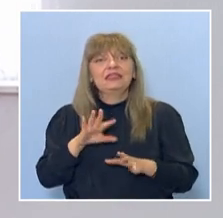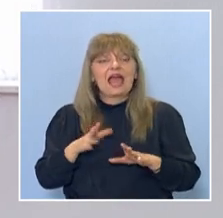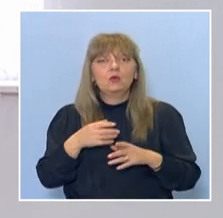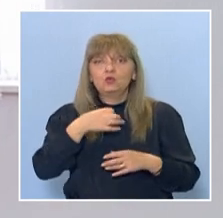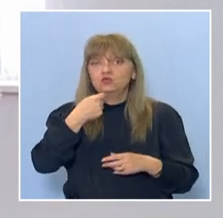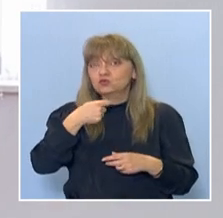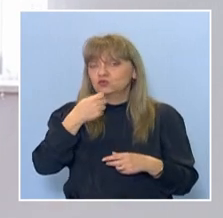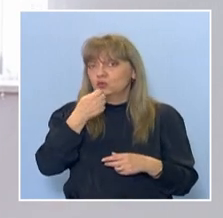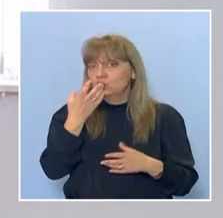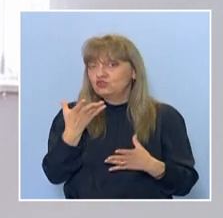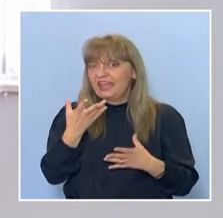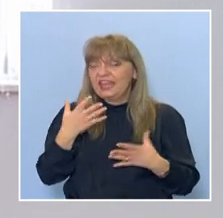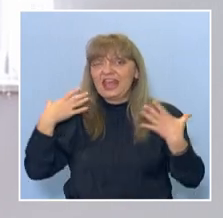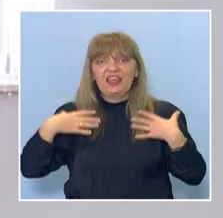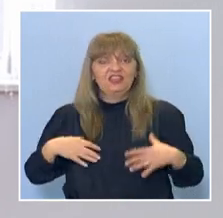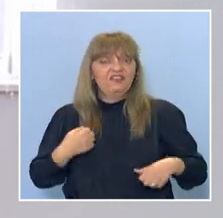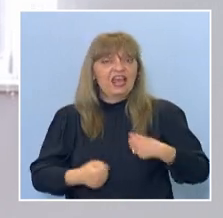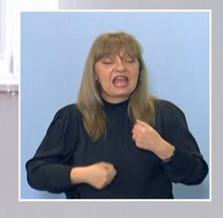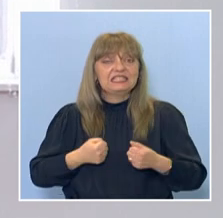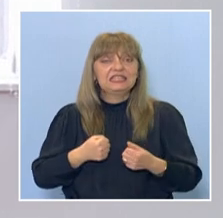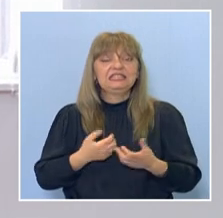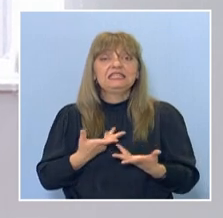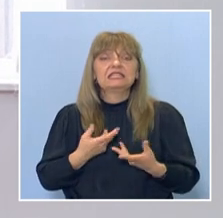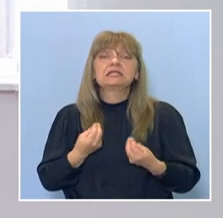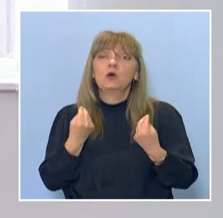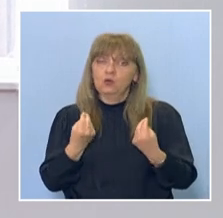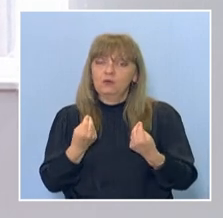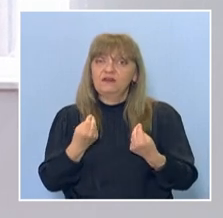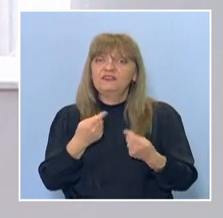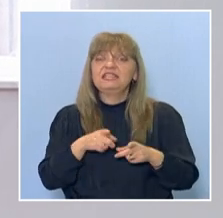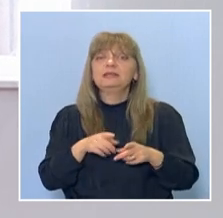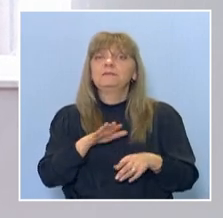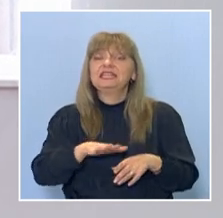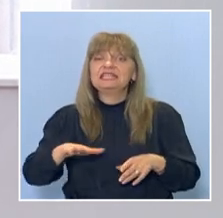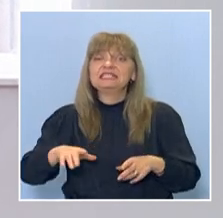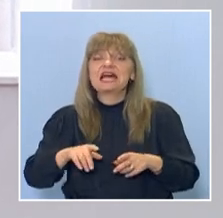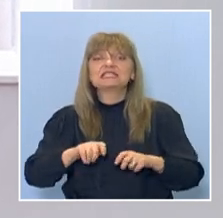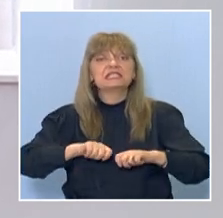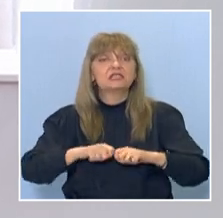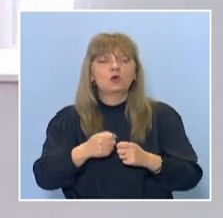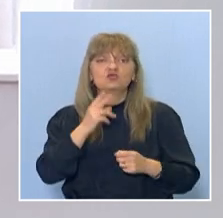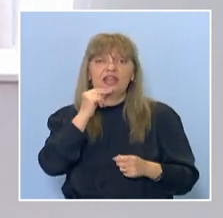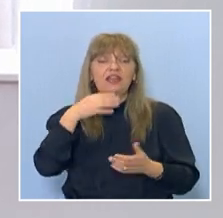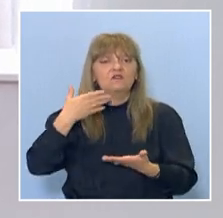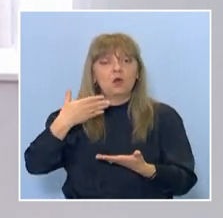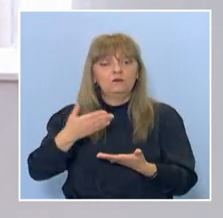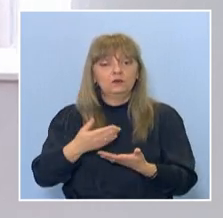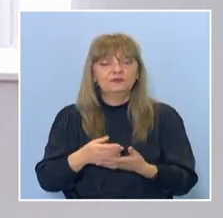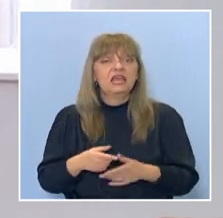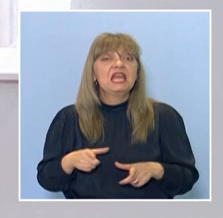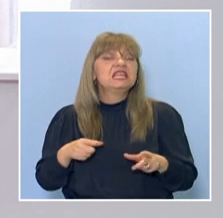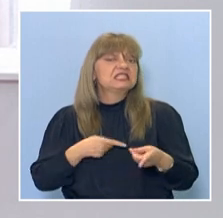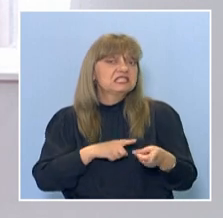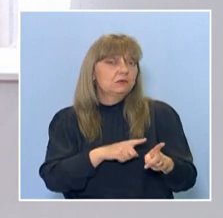са подходящи при децата и с логопедични нарушения. Тъй като стимулирането на някои